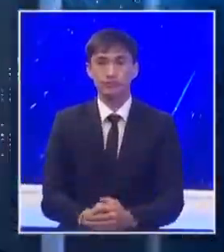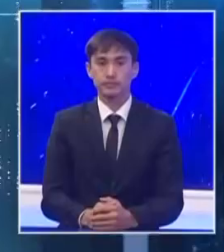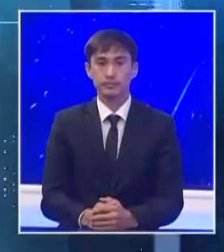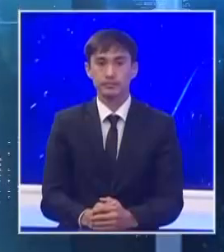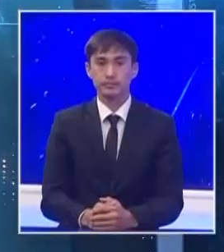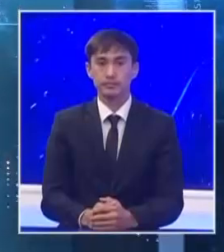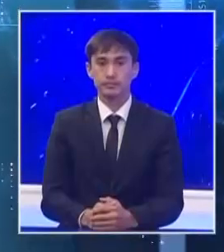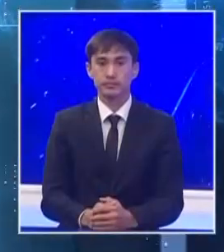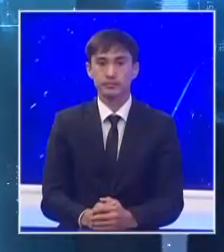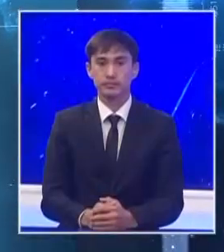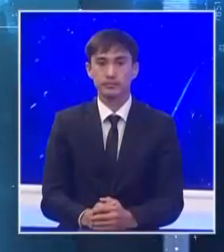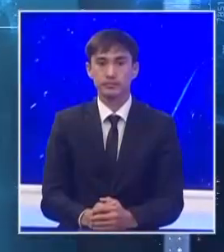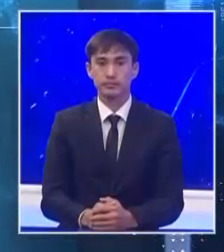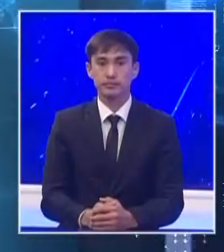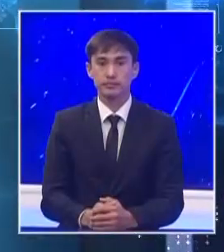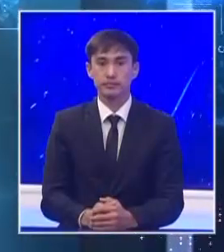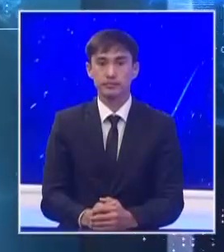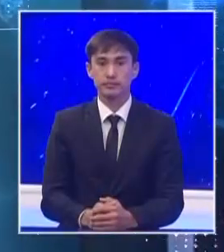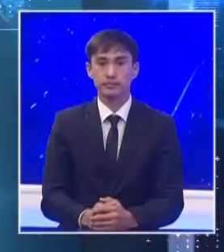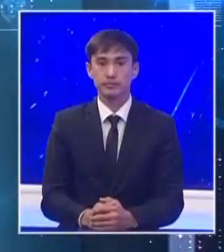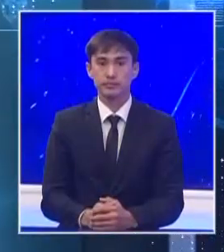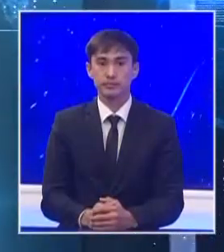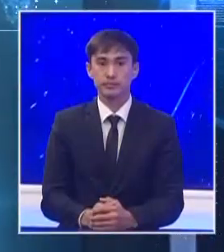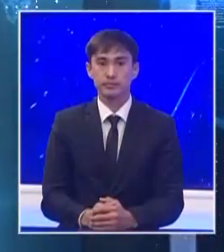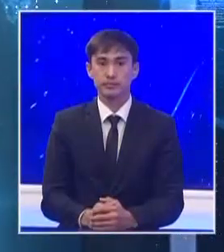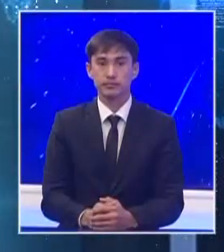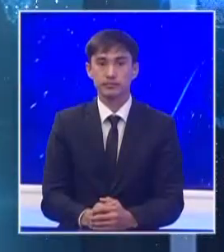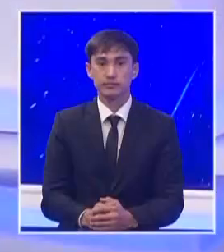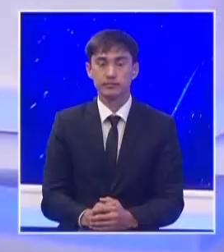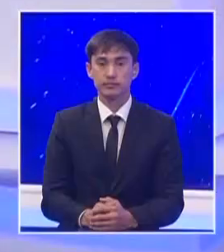Берекхозы, Мади Байбусынов, Кайрат Кастурганов, телекомпания ЖТСУ.